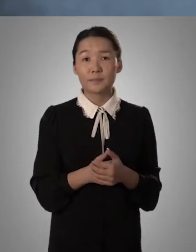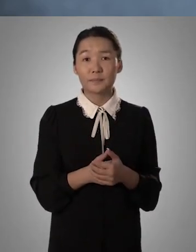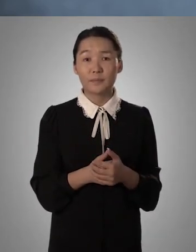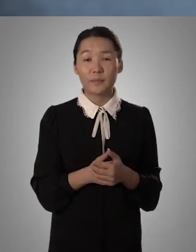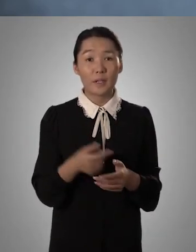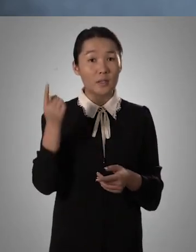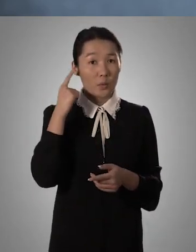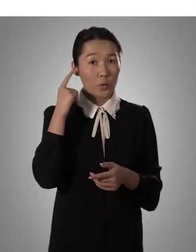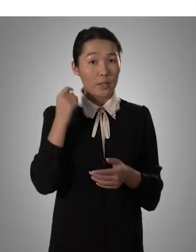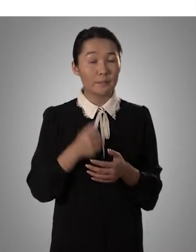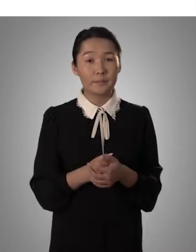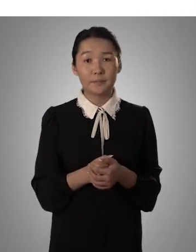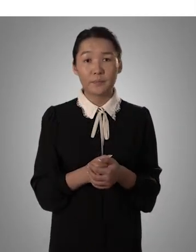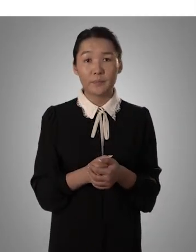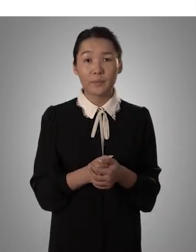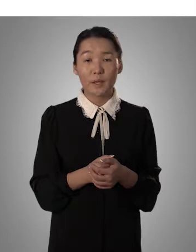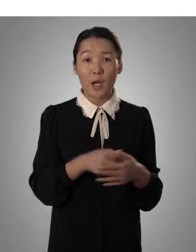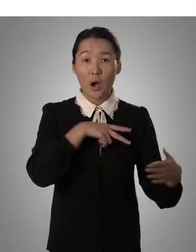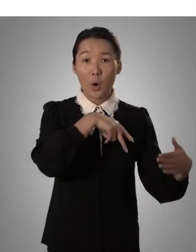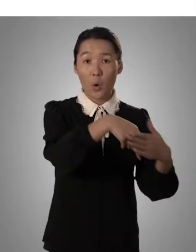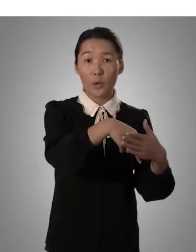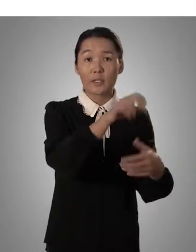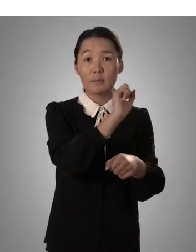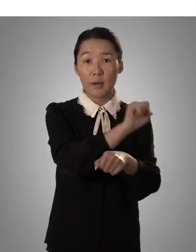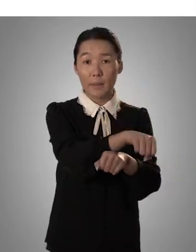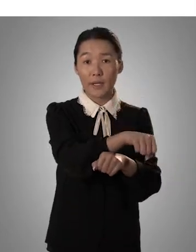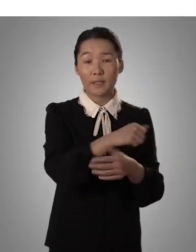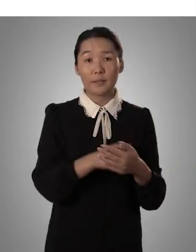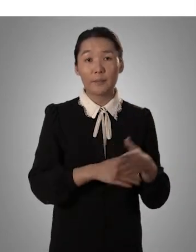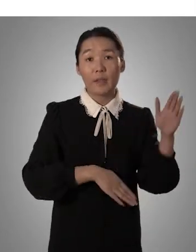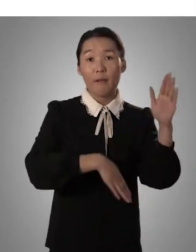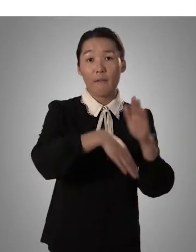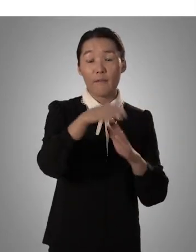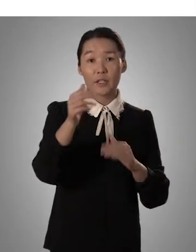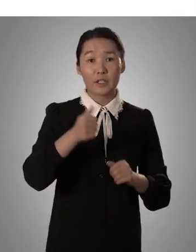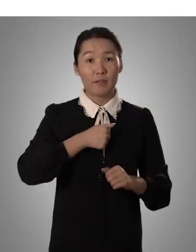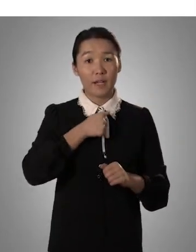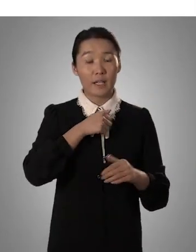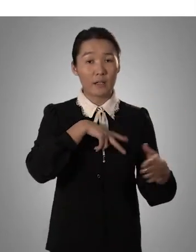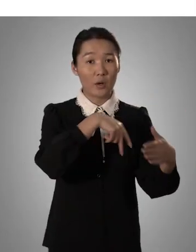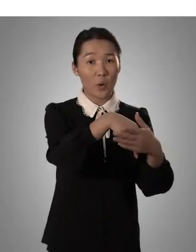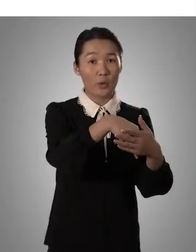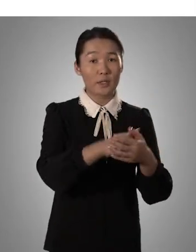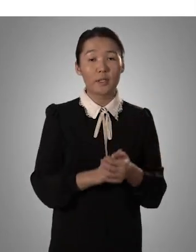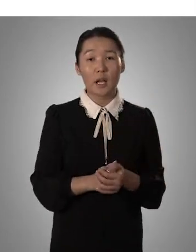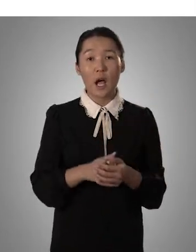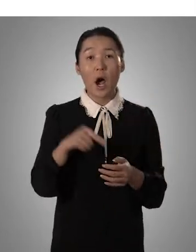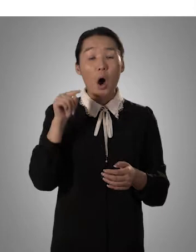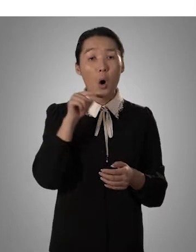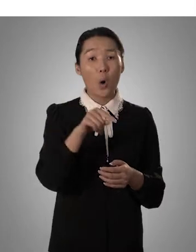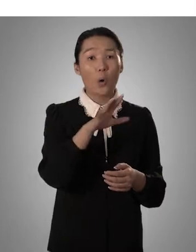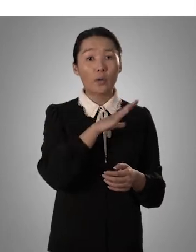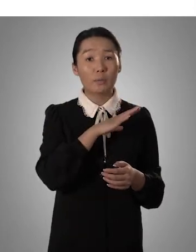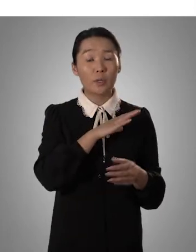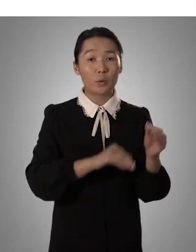слушай орден победа высший военный орден он был учрежден